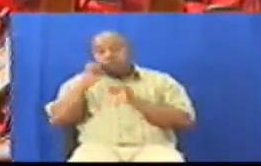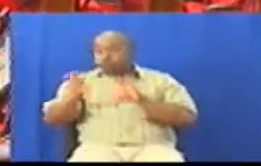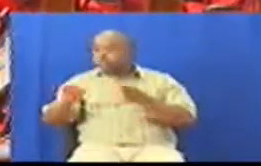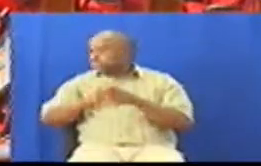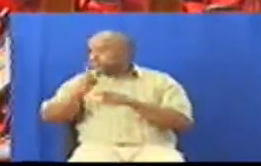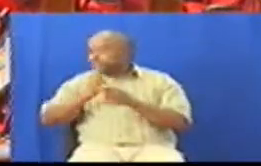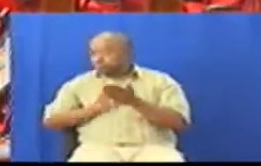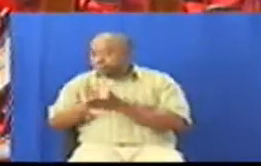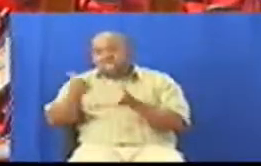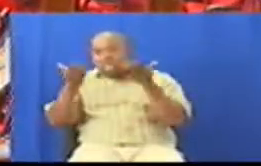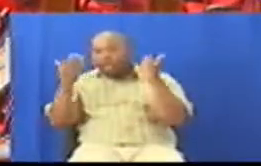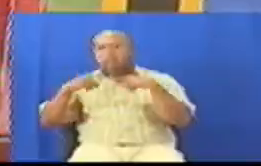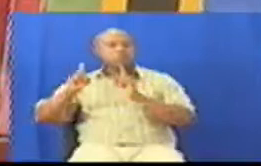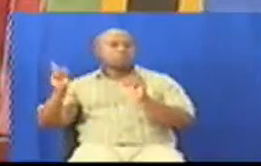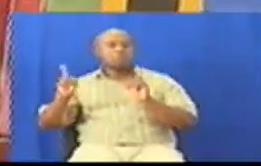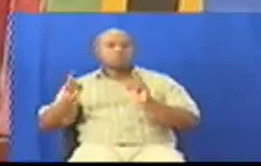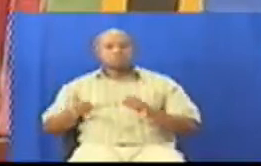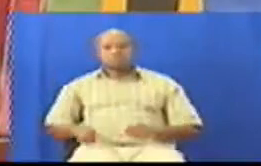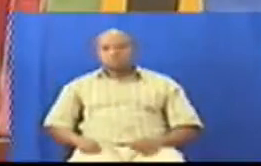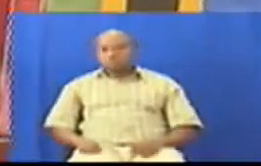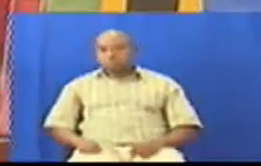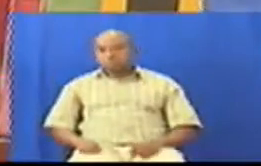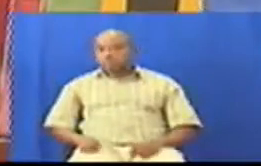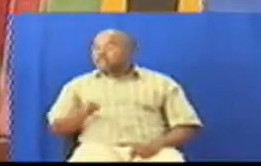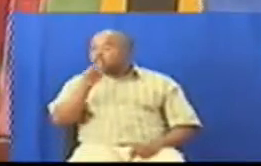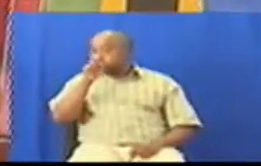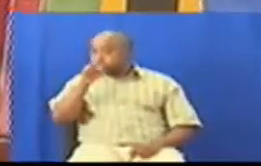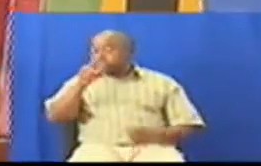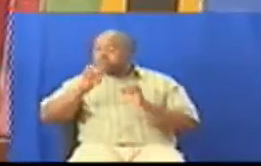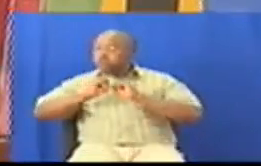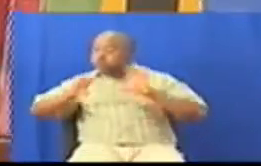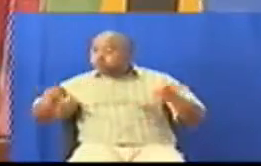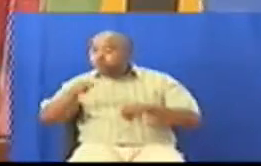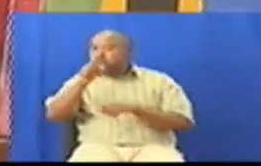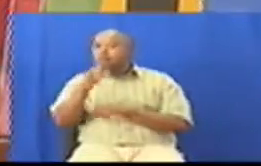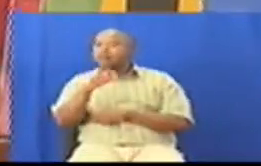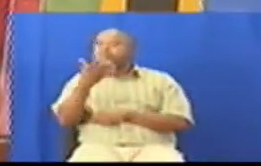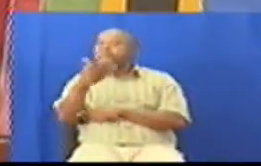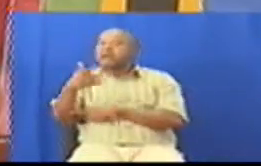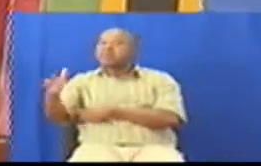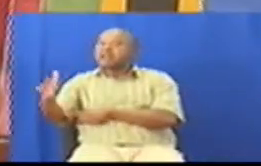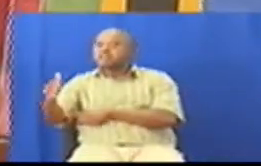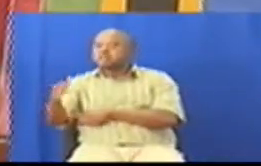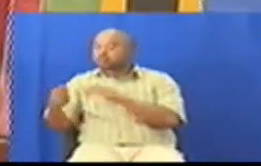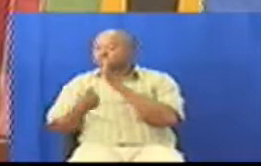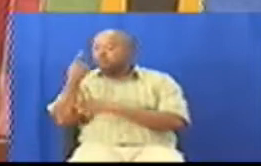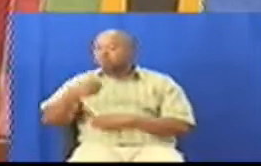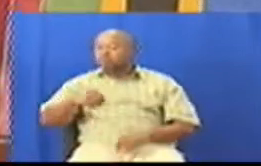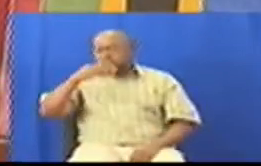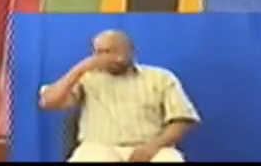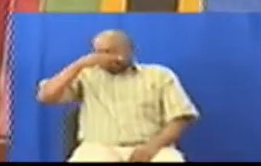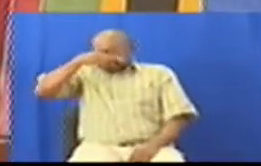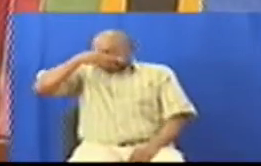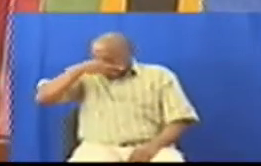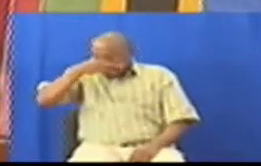njia ya hewa. Ni ugonjwa ambao unasambazwa kwa mtu maji maji ambayo yanatokana na chafya